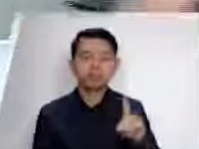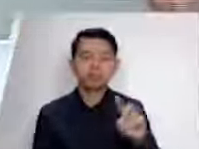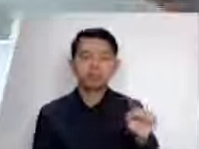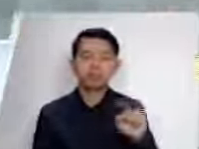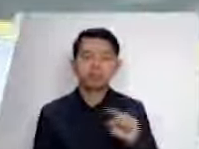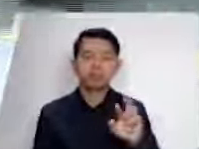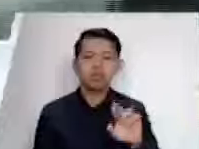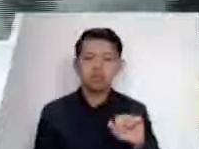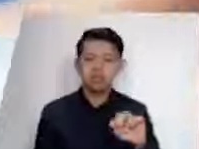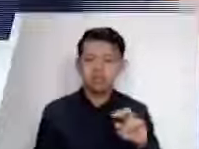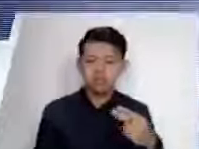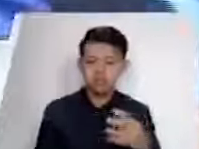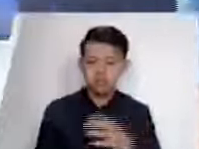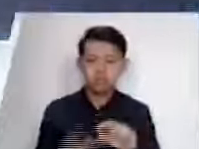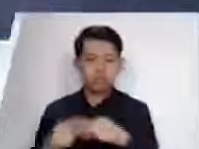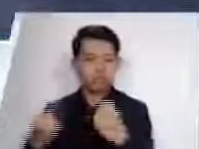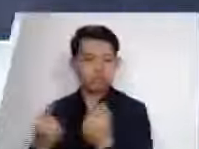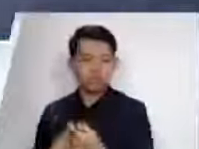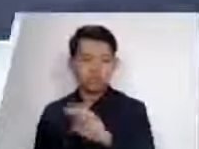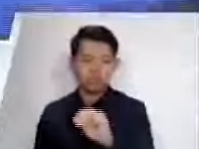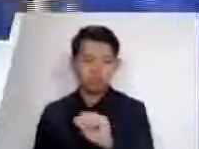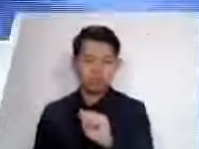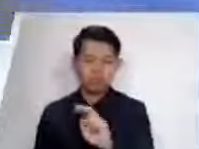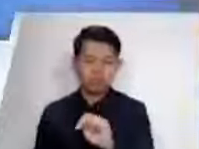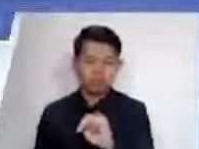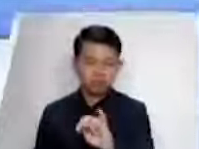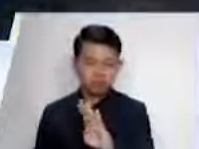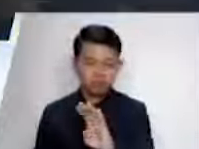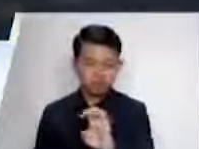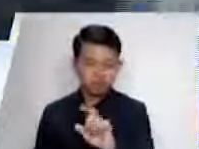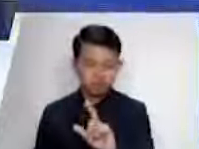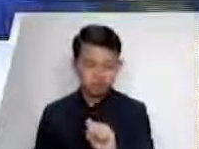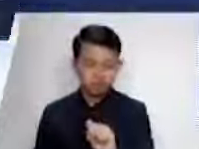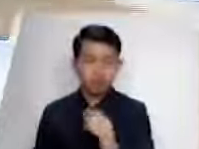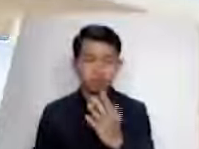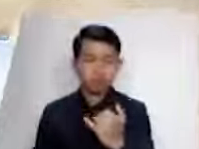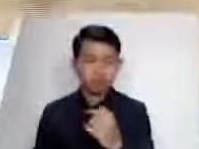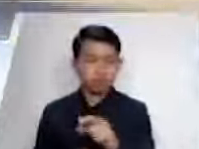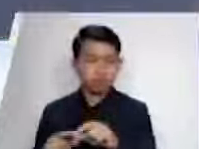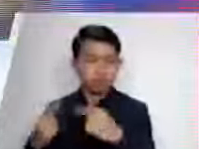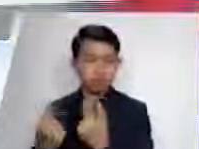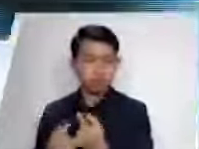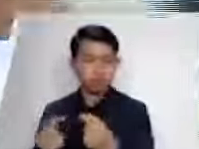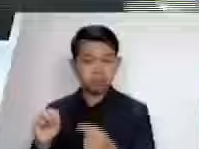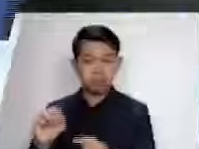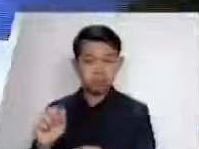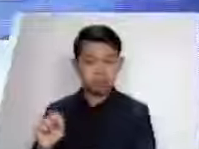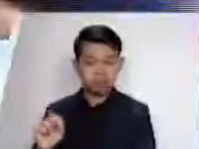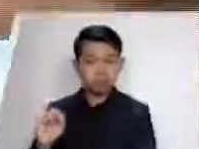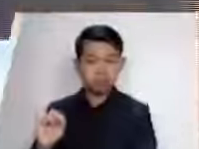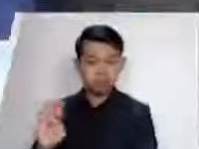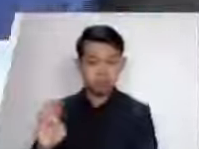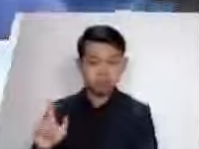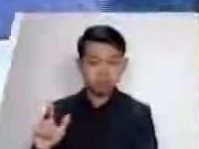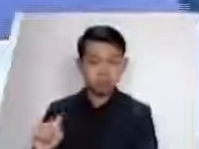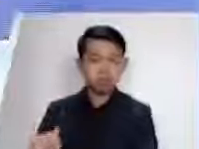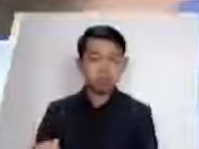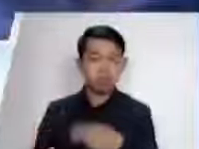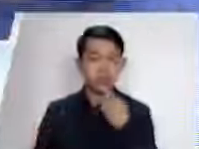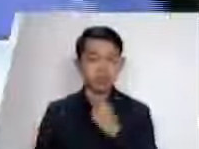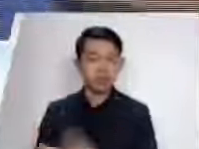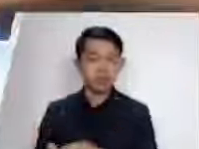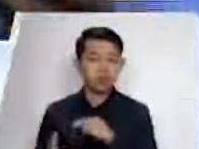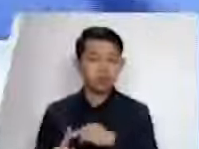grupo ng manibela. Hindi daw umano nagustuhan ng ilang miyembro ng grupo ang pagre-report nitong si Gonzalez tungkol